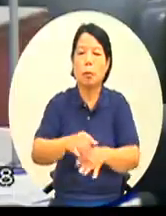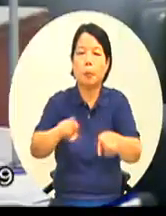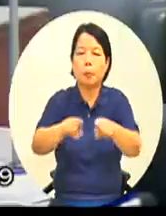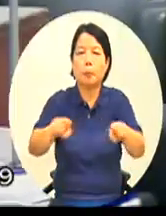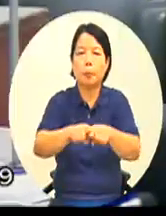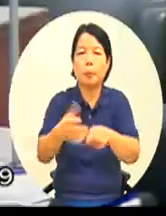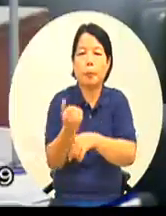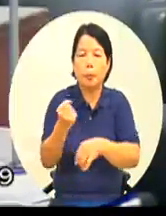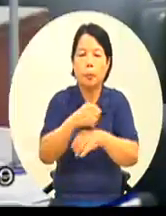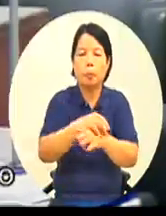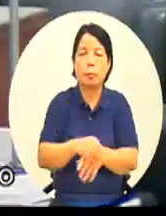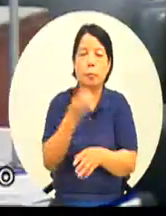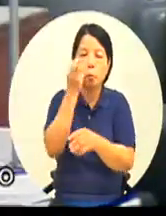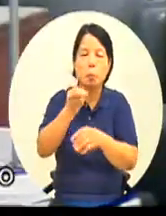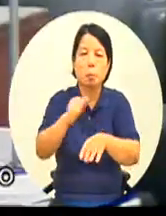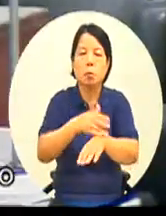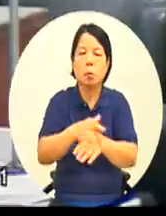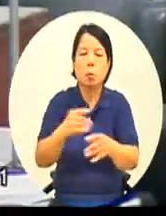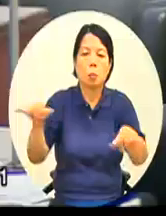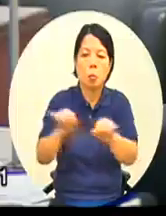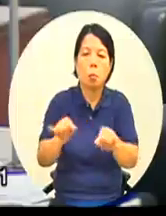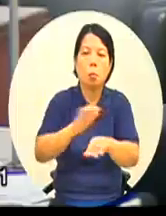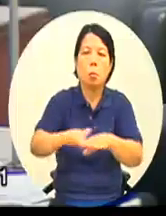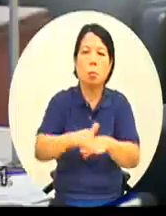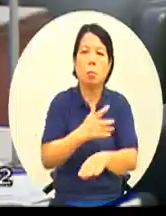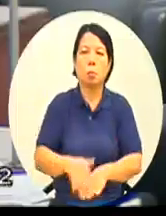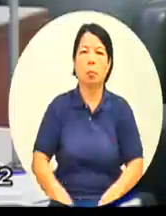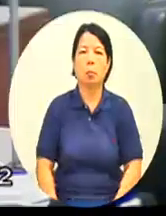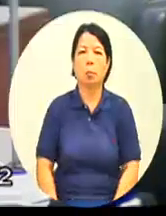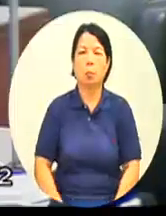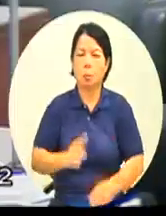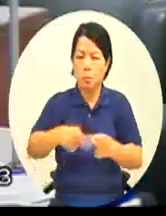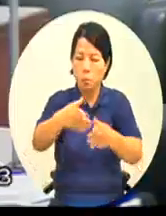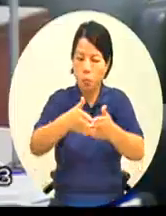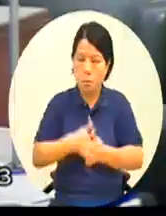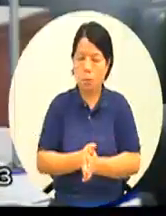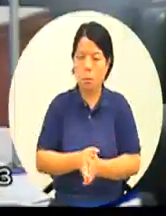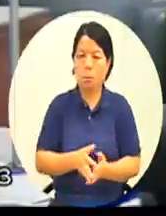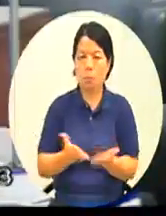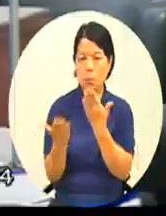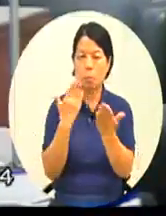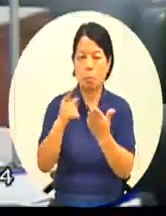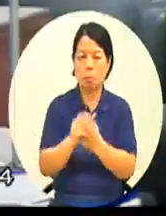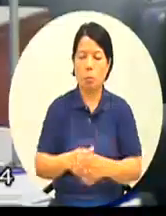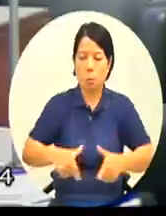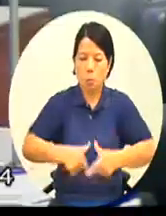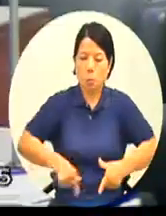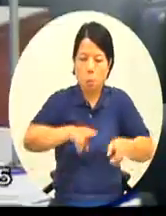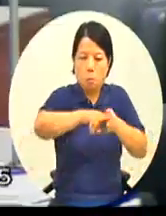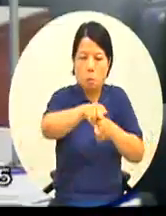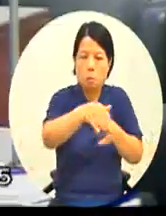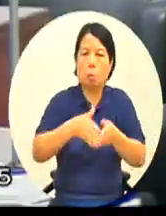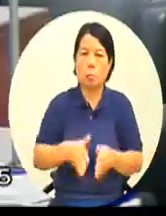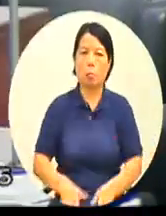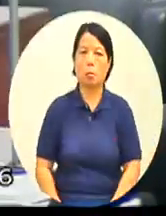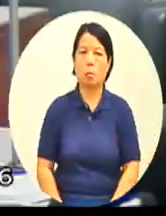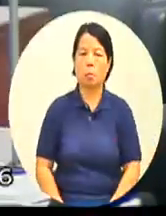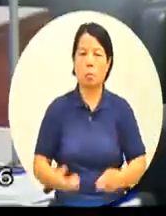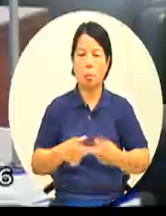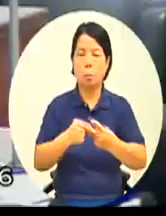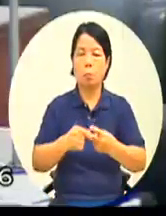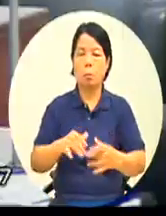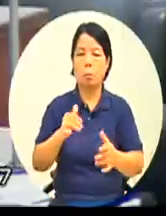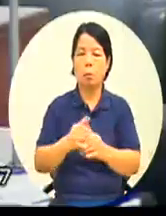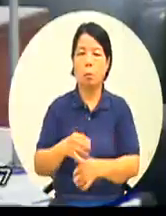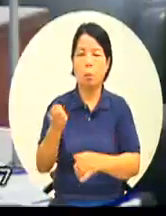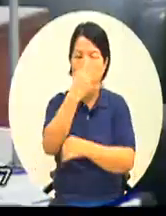别歧视有所冲突？好，我觉得应该要有很明确的，我们就勇敢去发函。那第二个有关这个青年就业